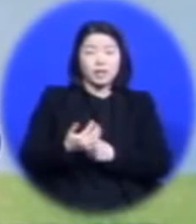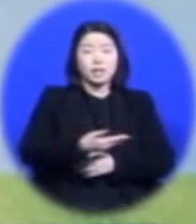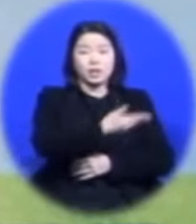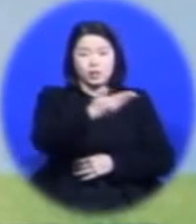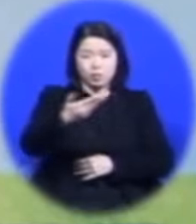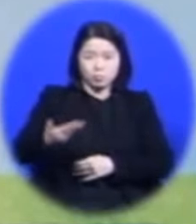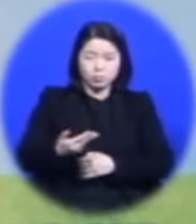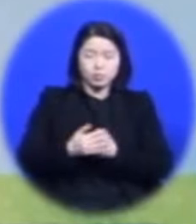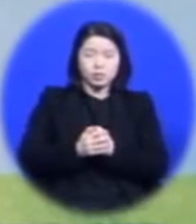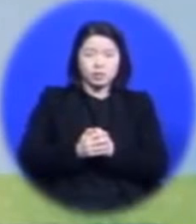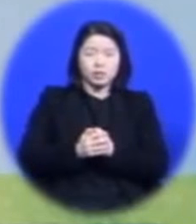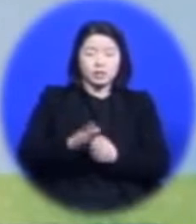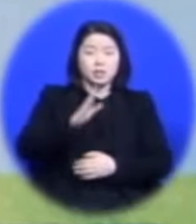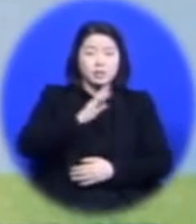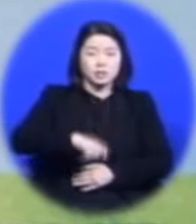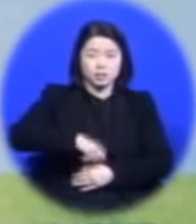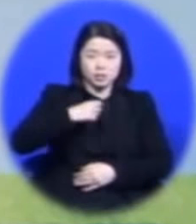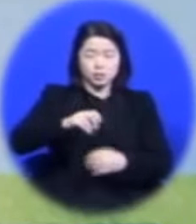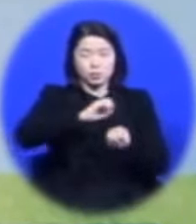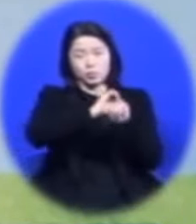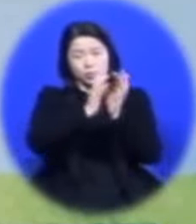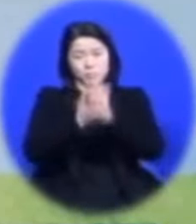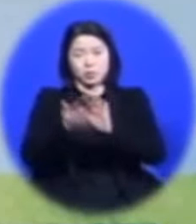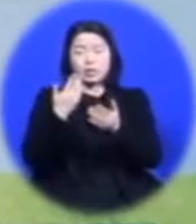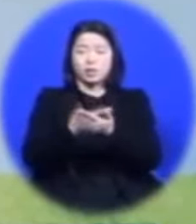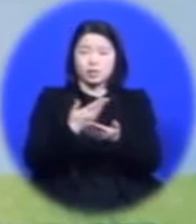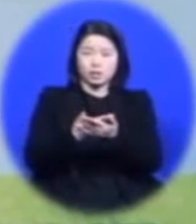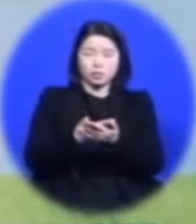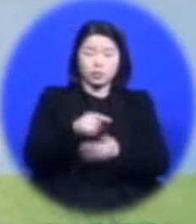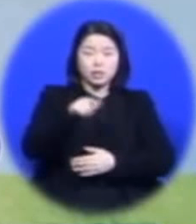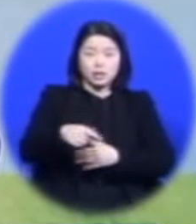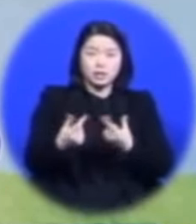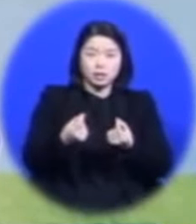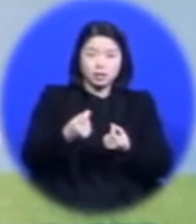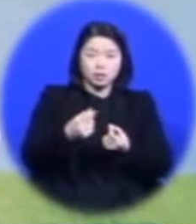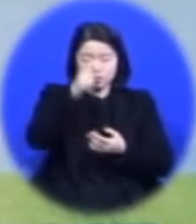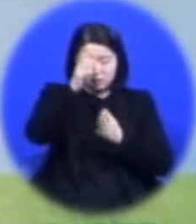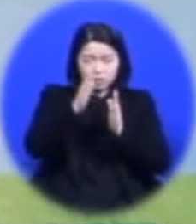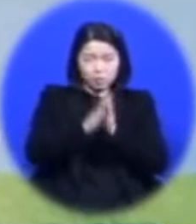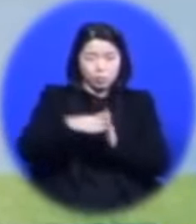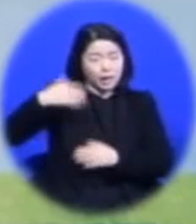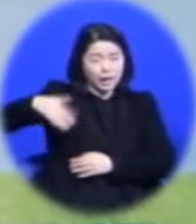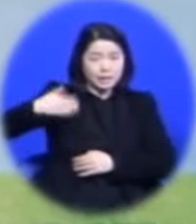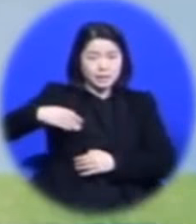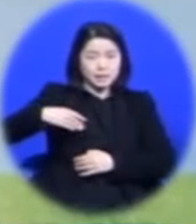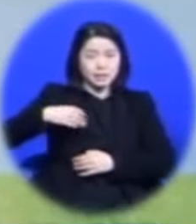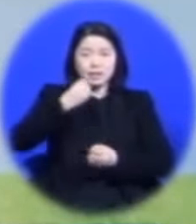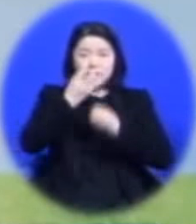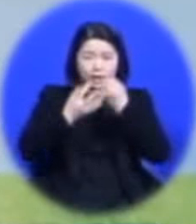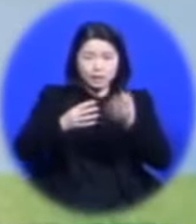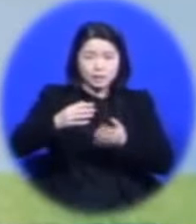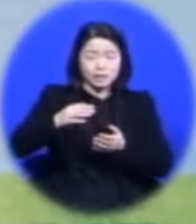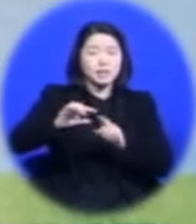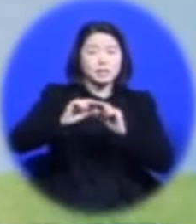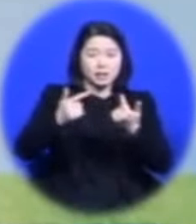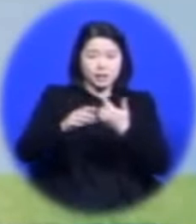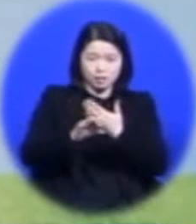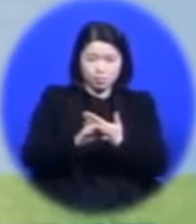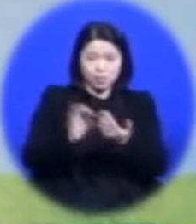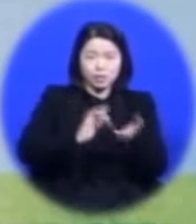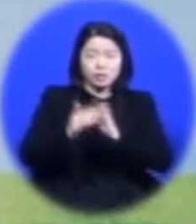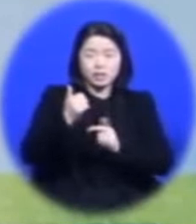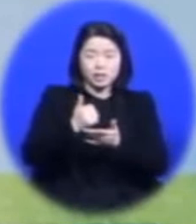여러분 정의가 꽃을 피우게 해 달라고 이런 기도가 아직 나오지 않는다면 예수 잘